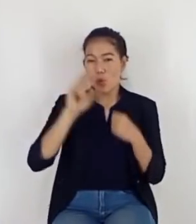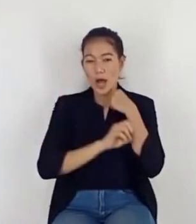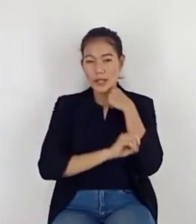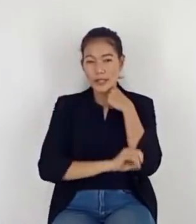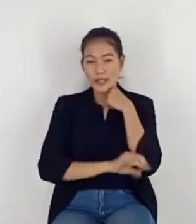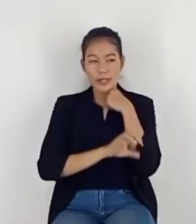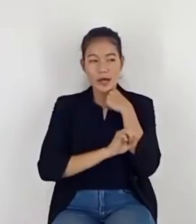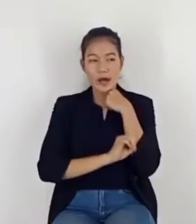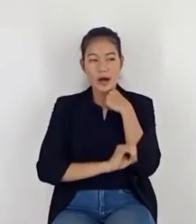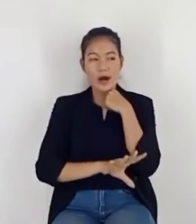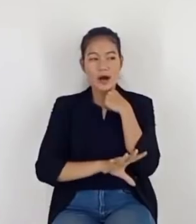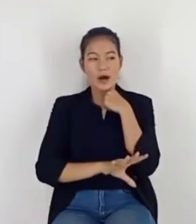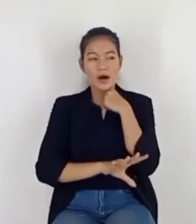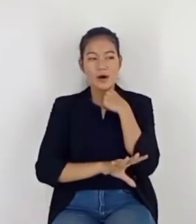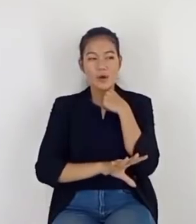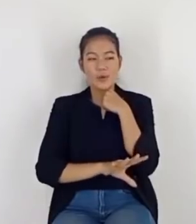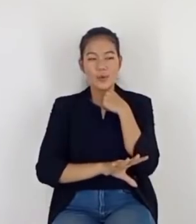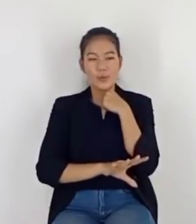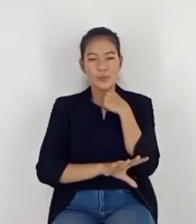karena